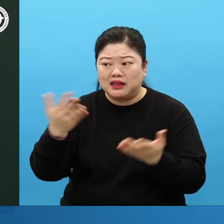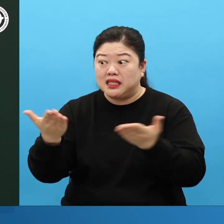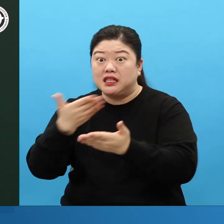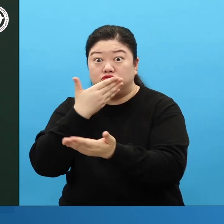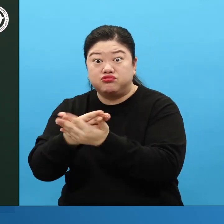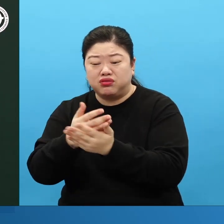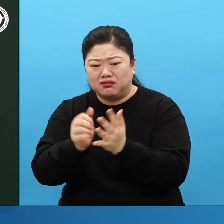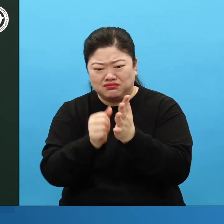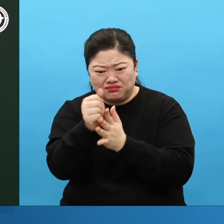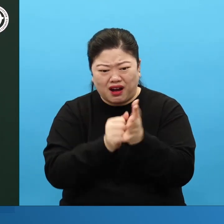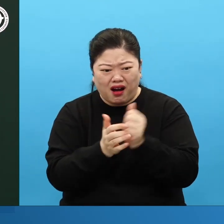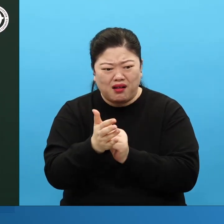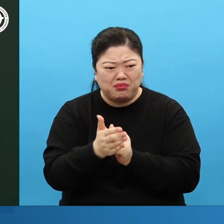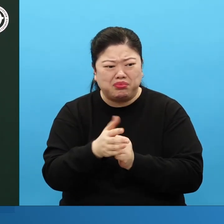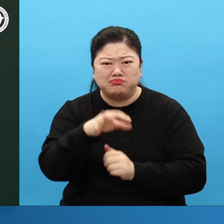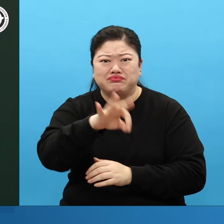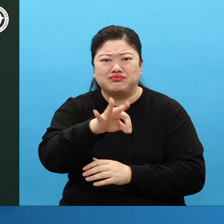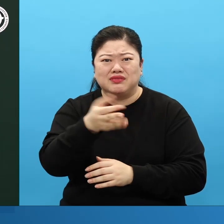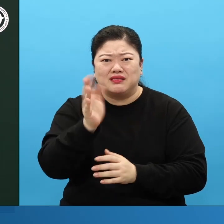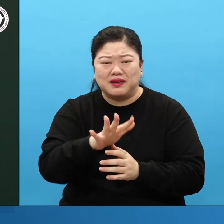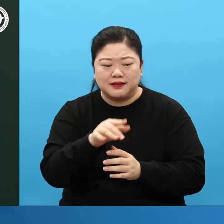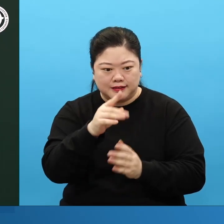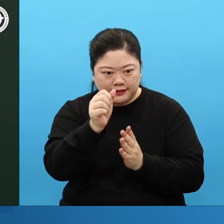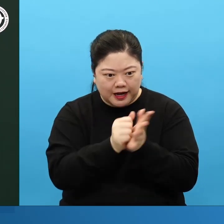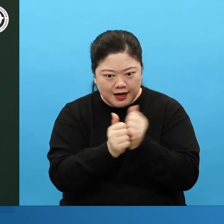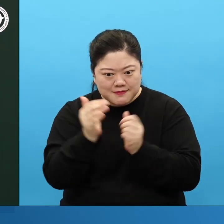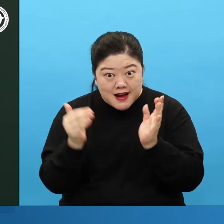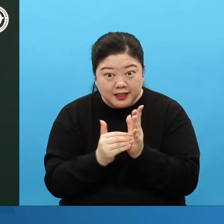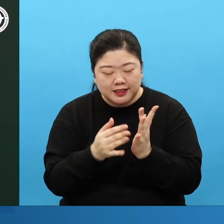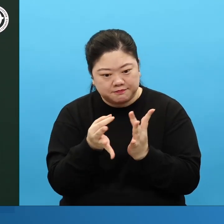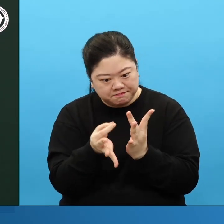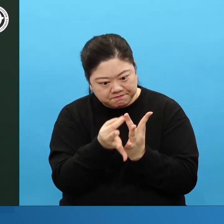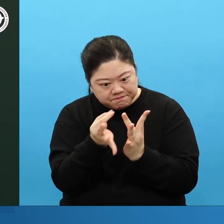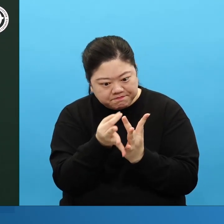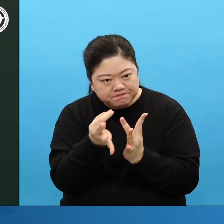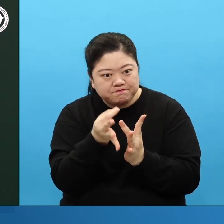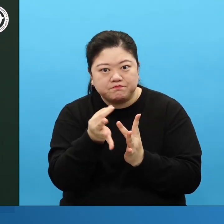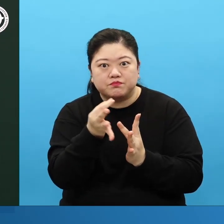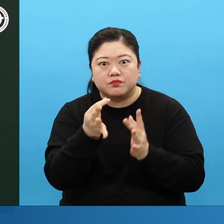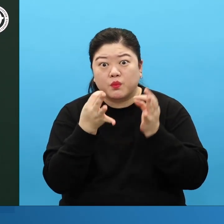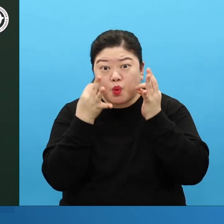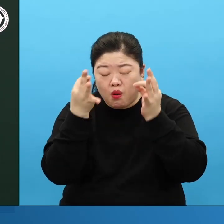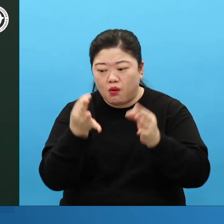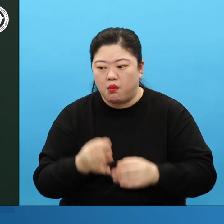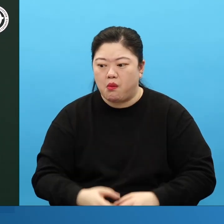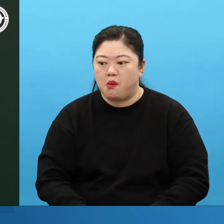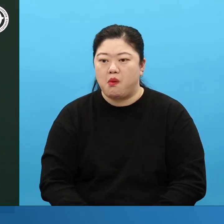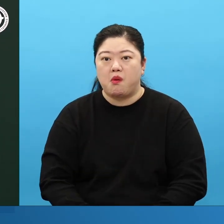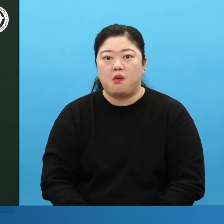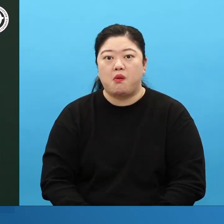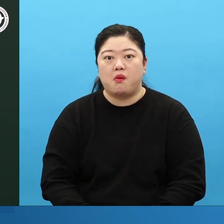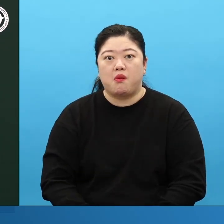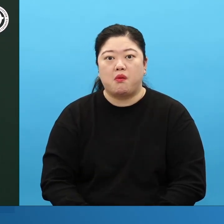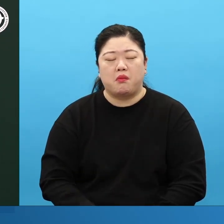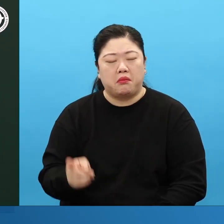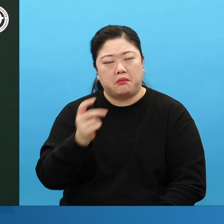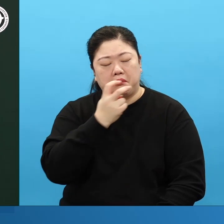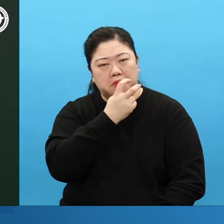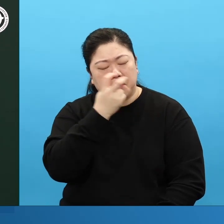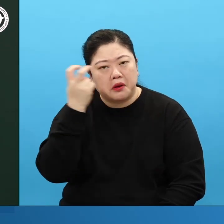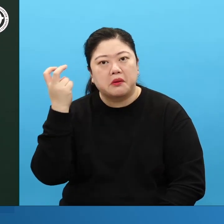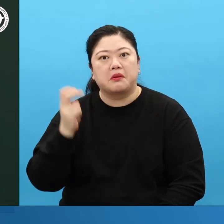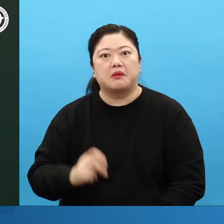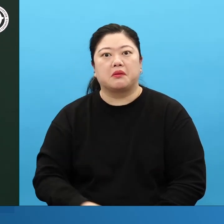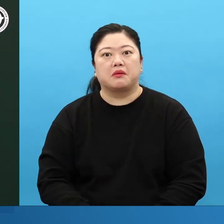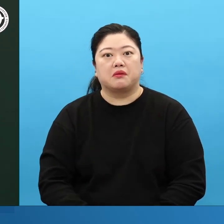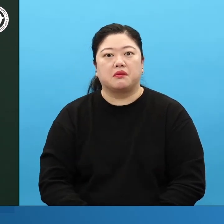es así. 위에 사람은요. 저 사람 참 괜찮은 사람이다. 이렇게 보는 거예요. Incluso las superiores decían, ah, es una muy 예수 buena 믿는 persona. 사람이네.